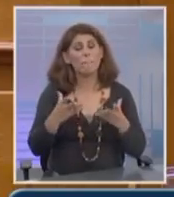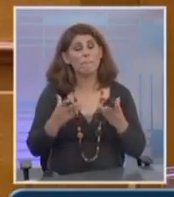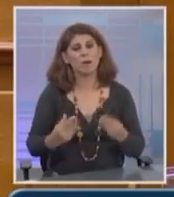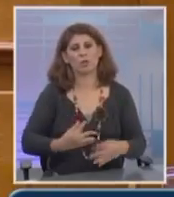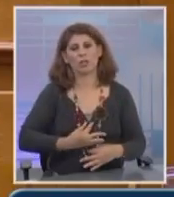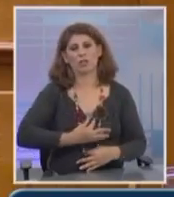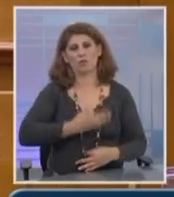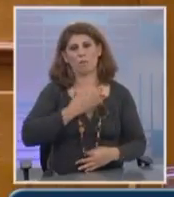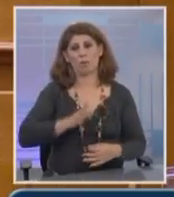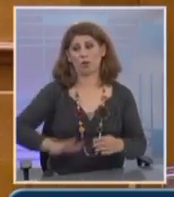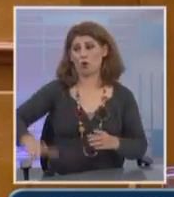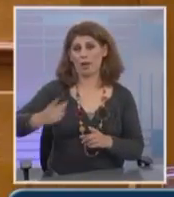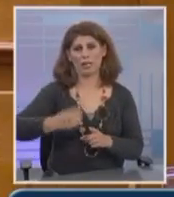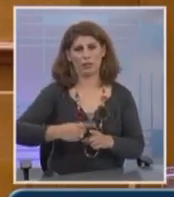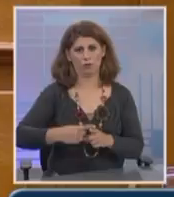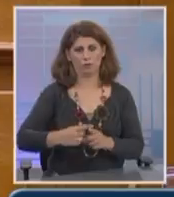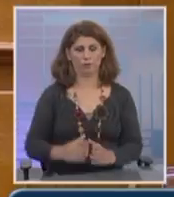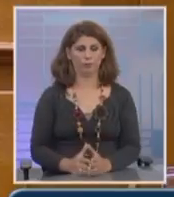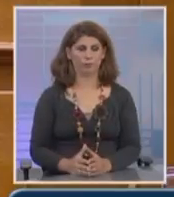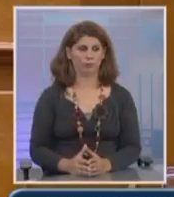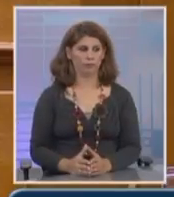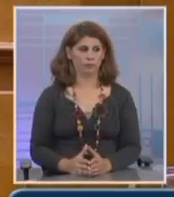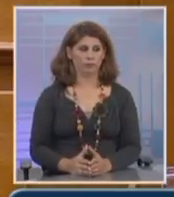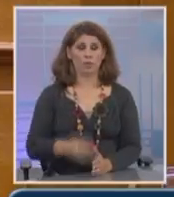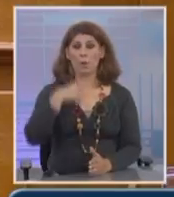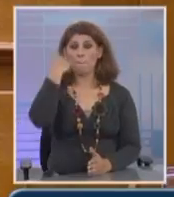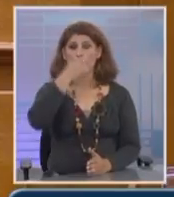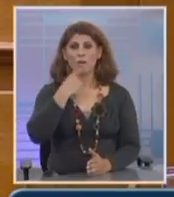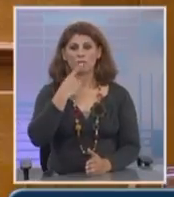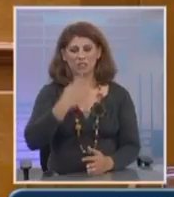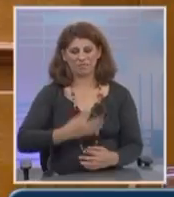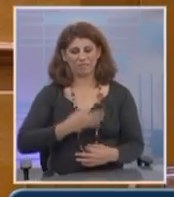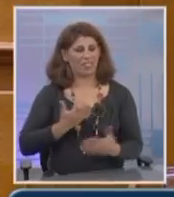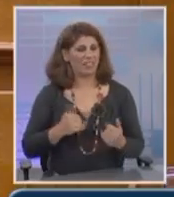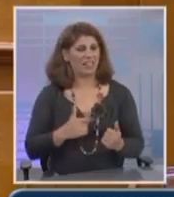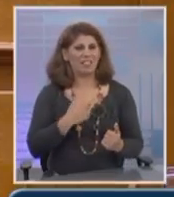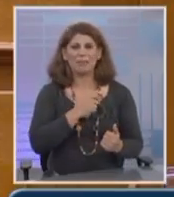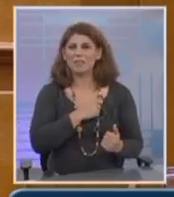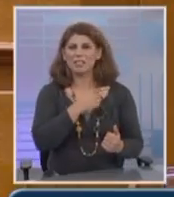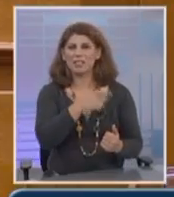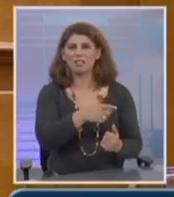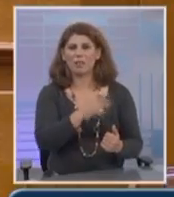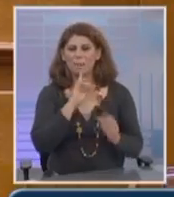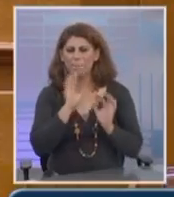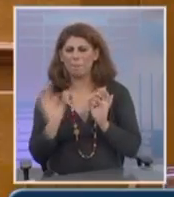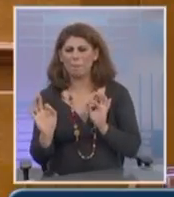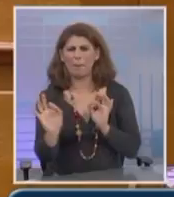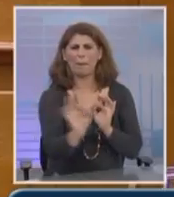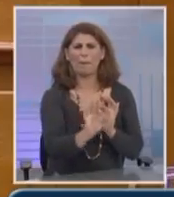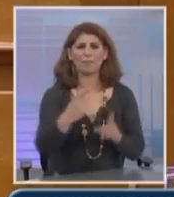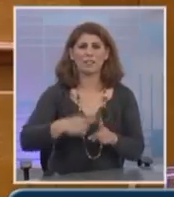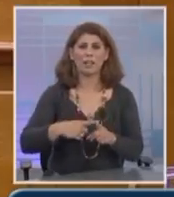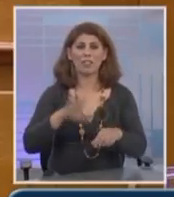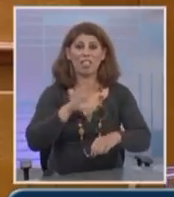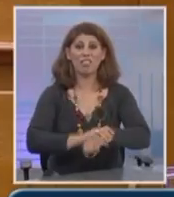την αξιοπρέπεια του ελληνικού λαού. Η προσωπική σας αναξιοπιστία δυστυχώς επιμολύνει τη χώρα και δεσμεύει